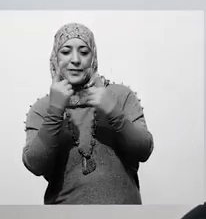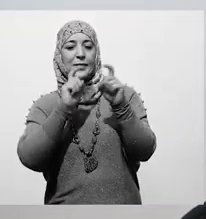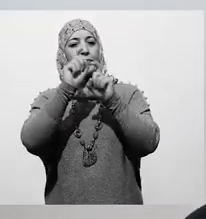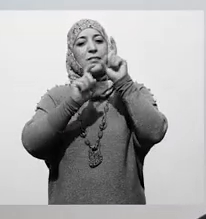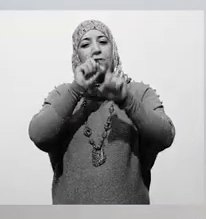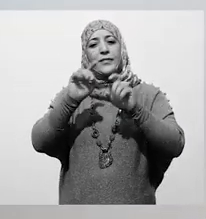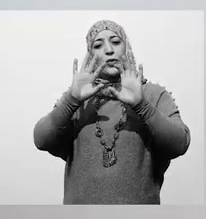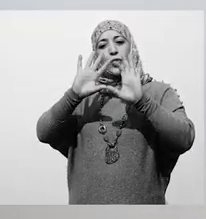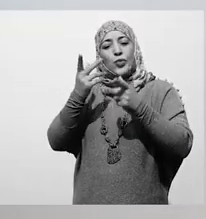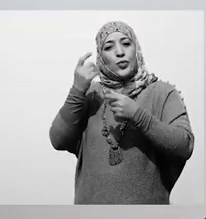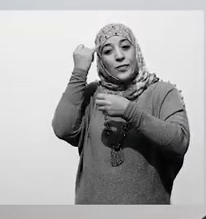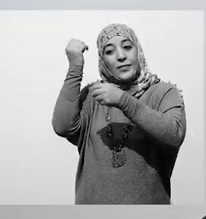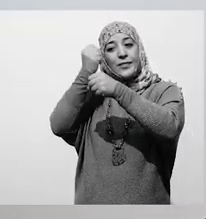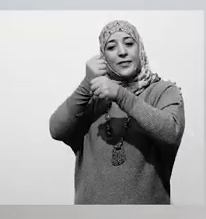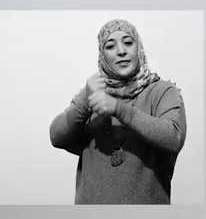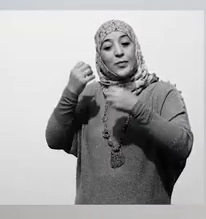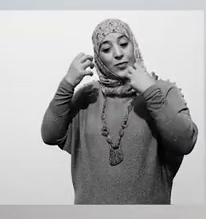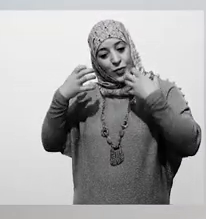malgré